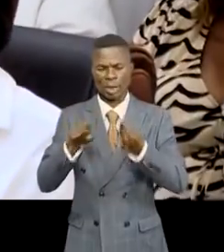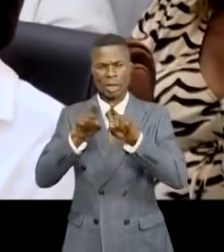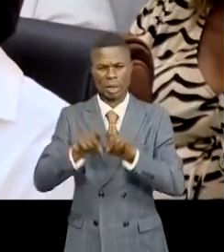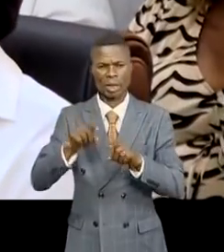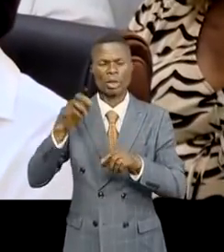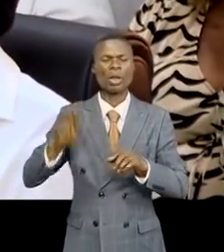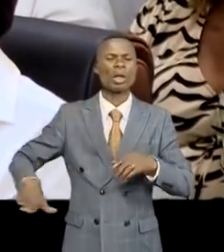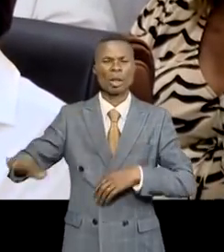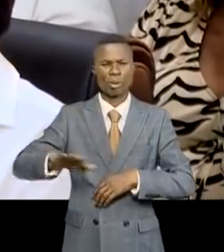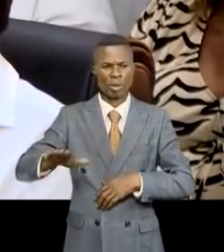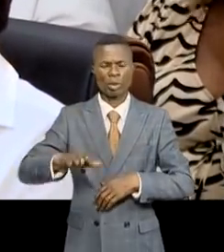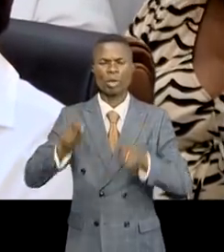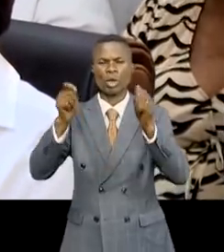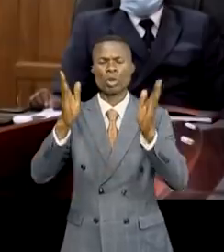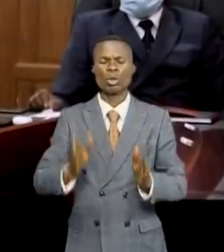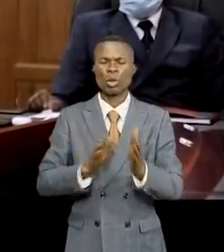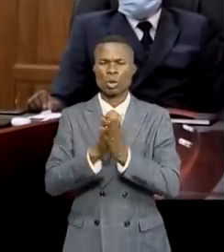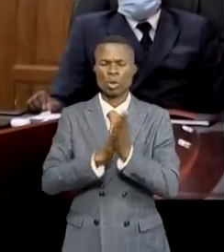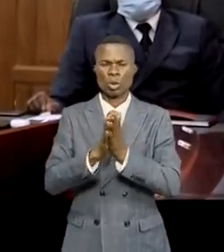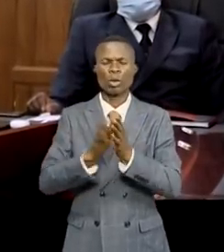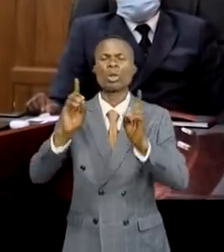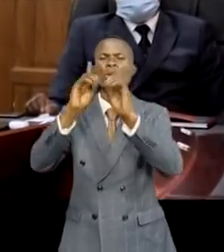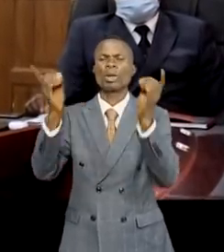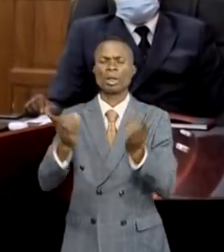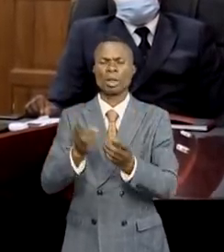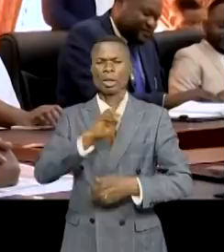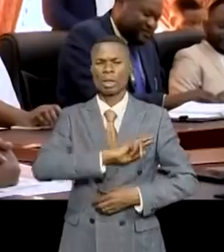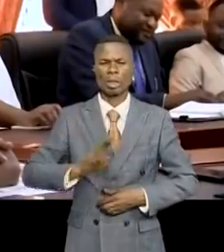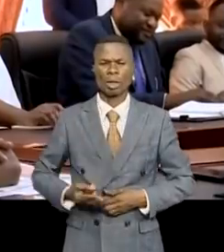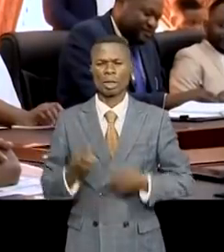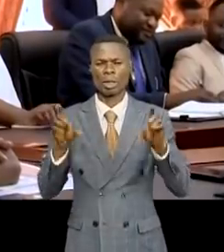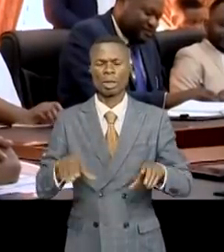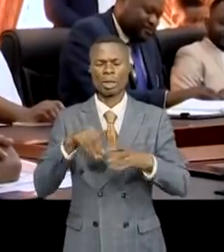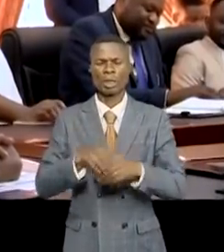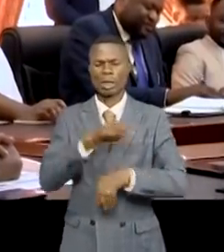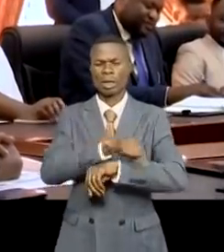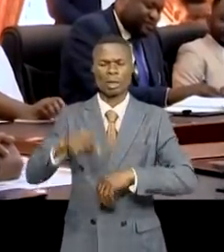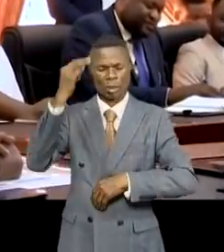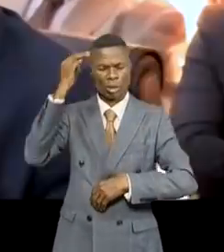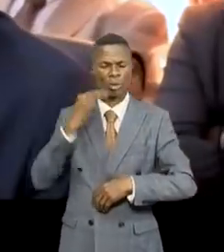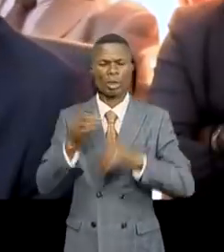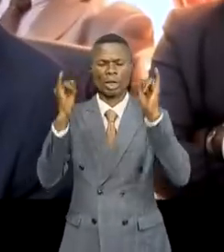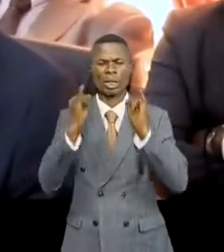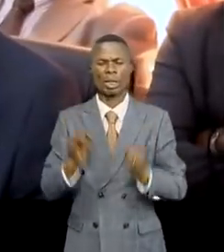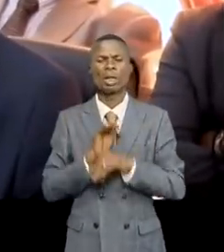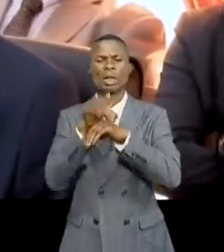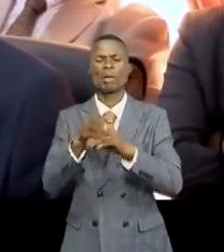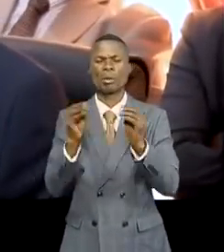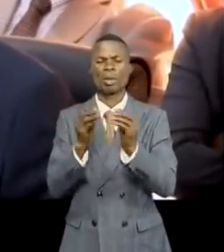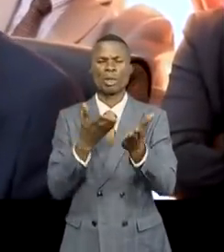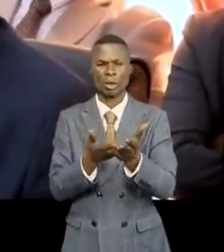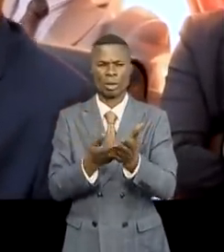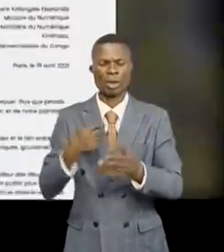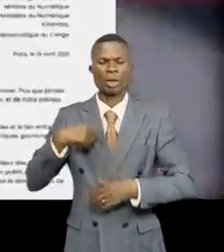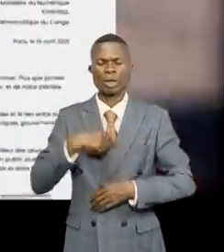médias avant de mettre les souhaits de voir la délégation de l'RDC à travers le ministère du numérique participer à ces salons. Nous